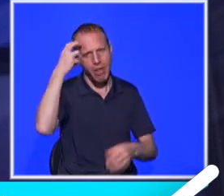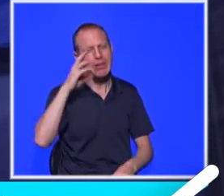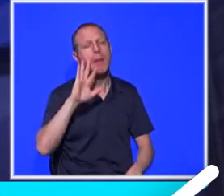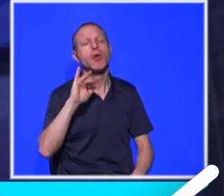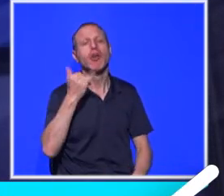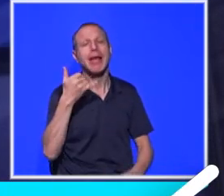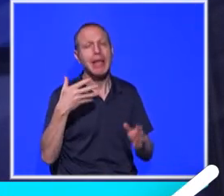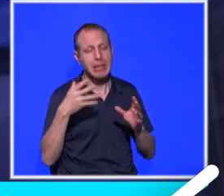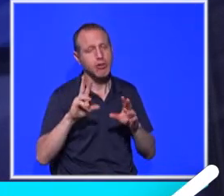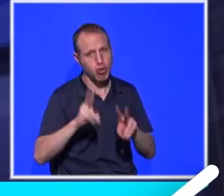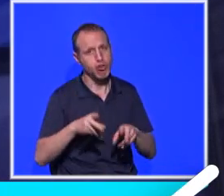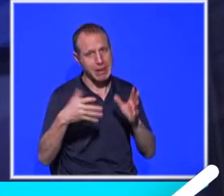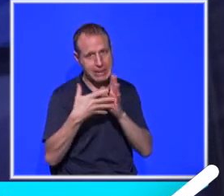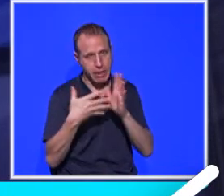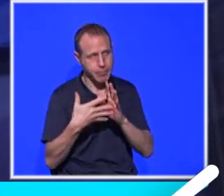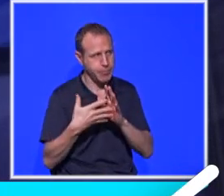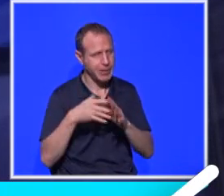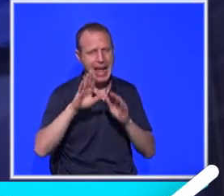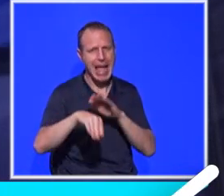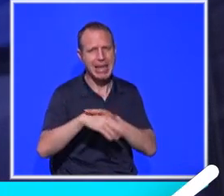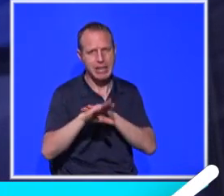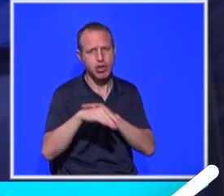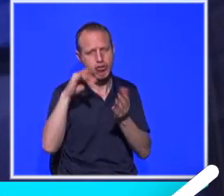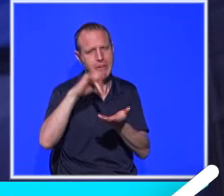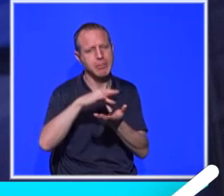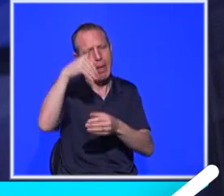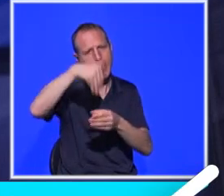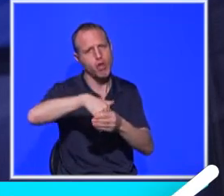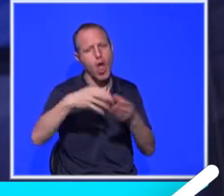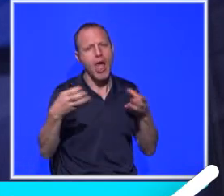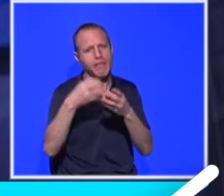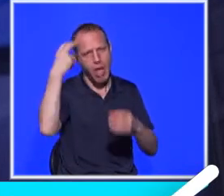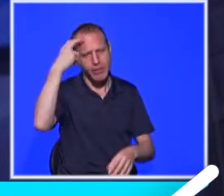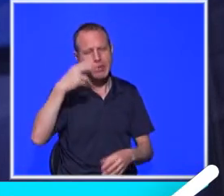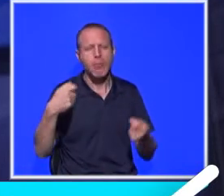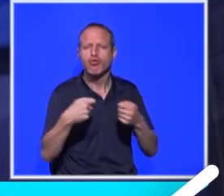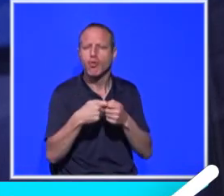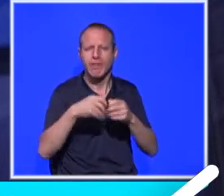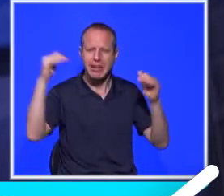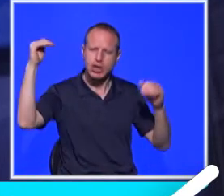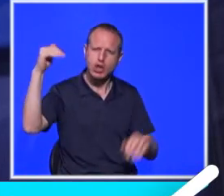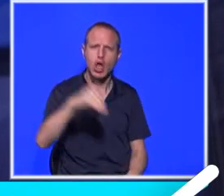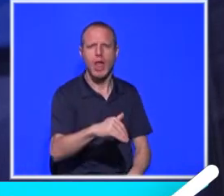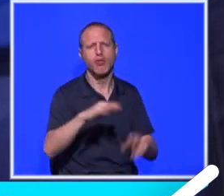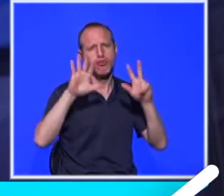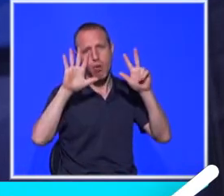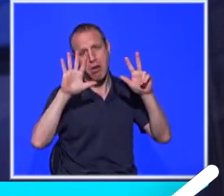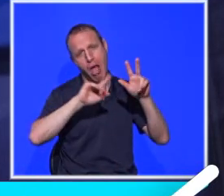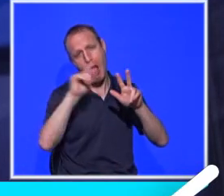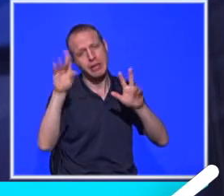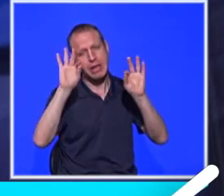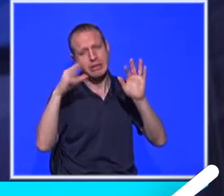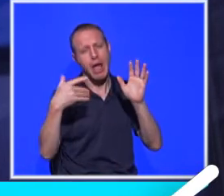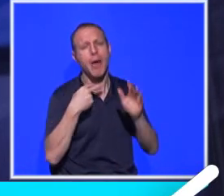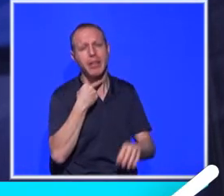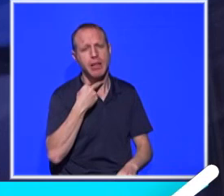קיים בסקרים, זה הריק שנמצא בתוך החברה הערבית. המשותפת צונחת ל8-10 מנדטים,